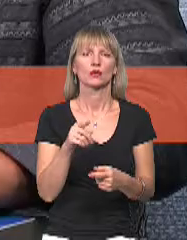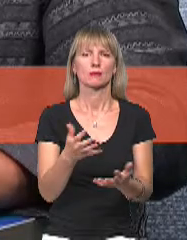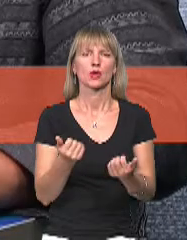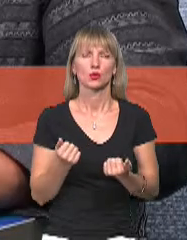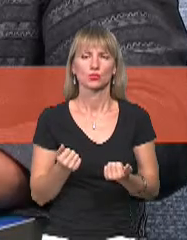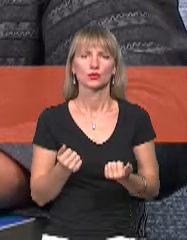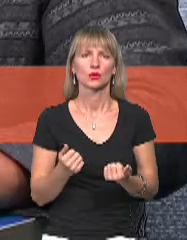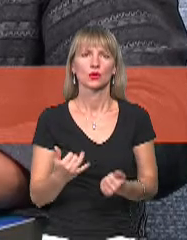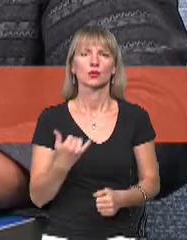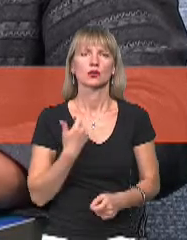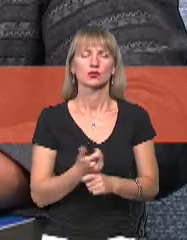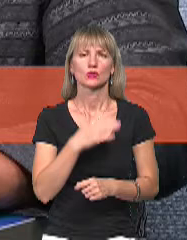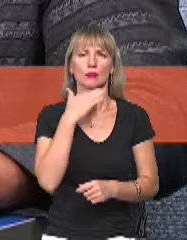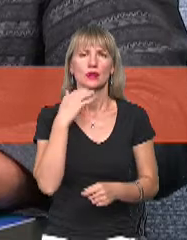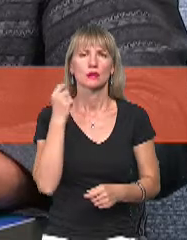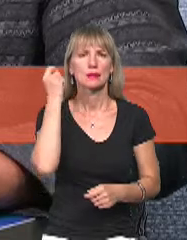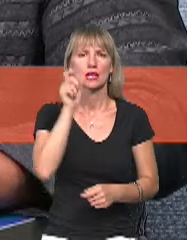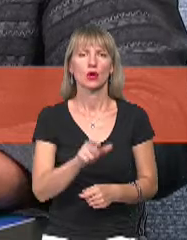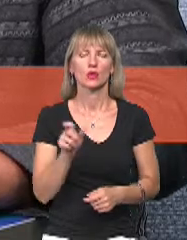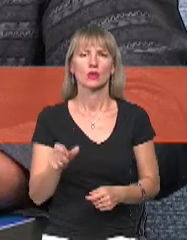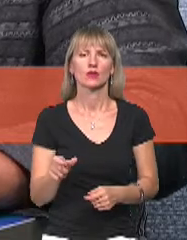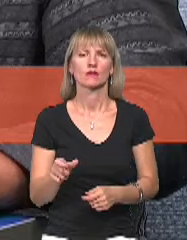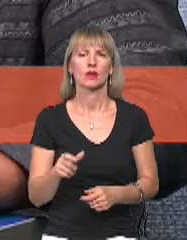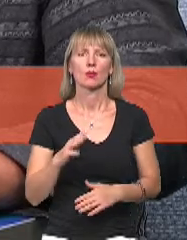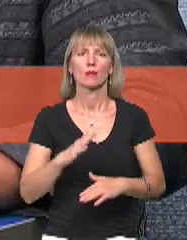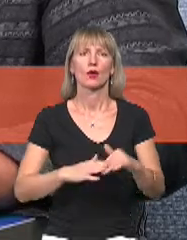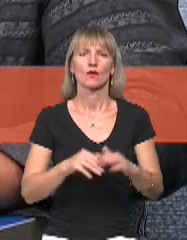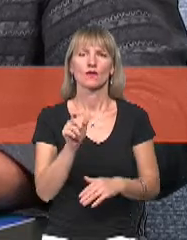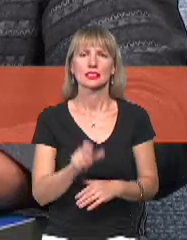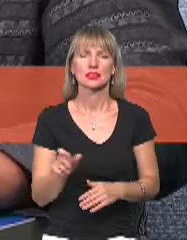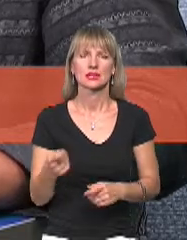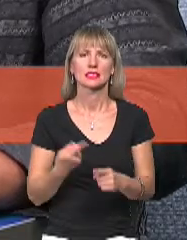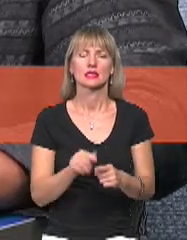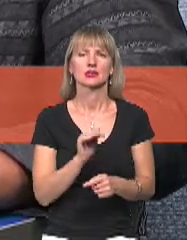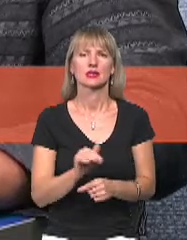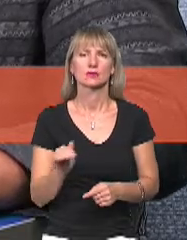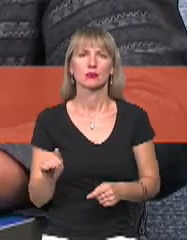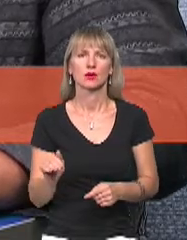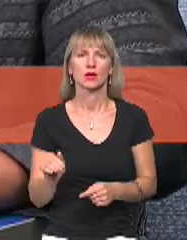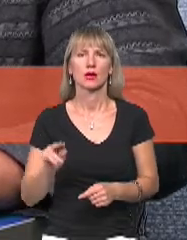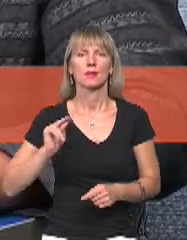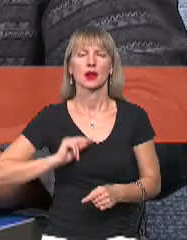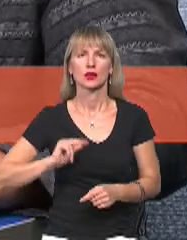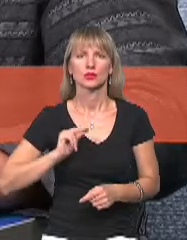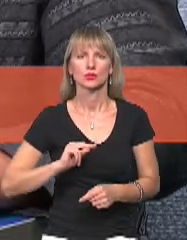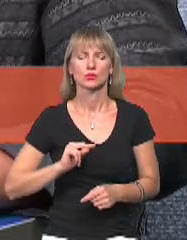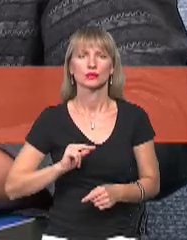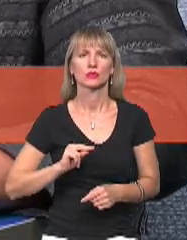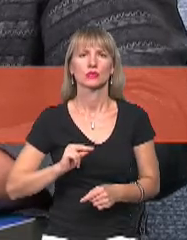У нас дуже багато психологів професійні, тому з цими дітьми